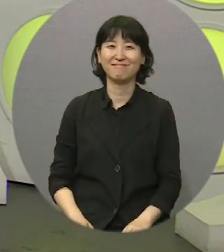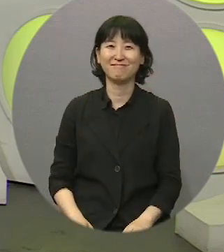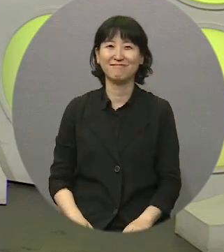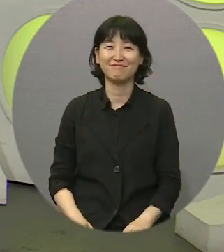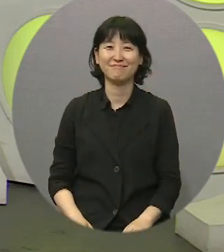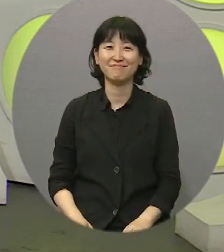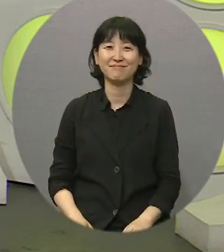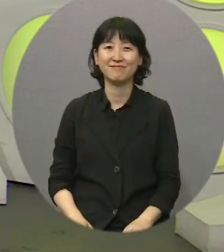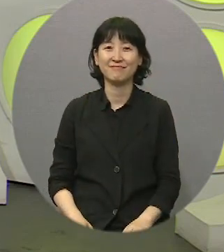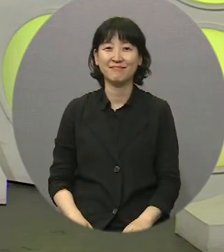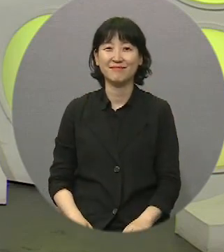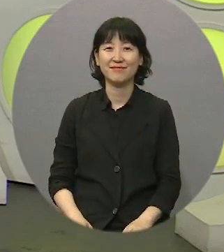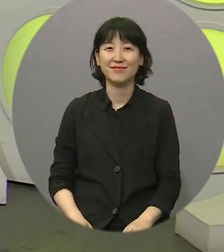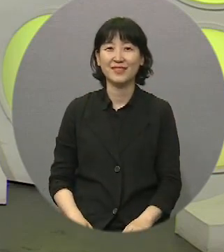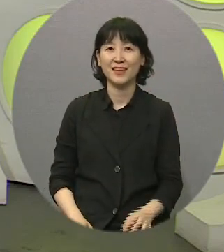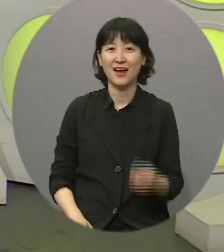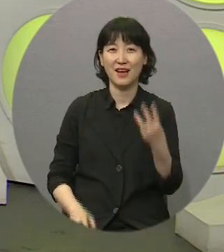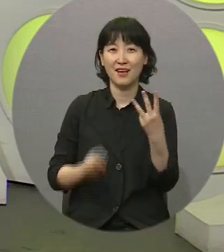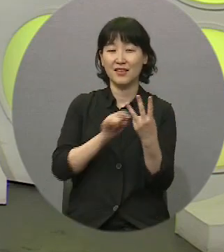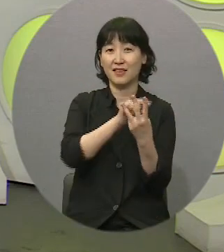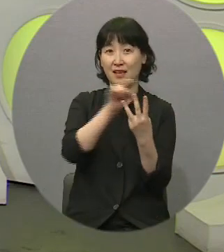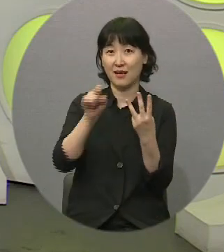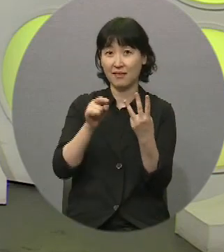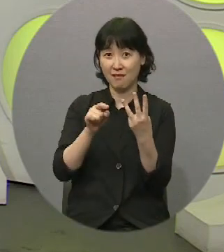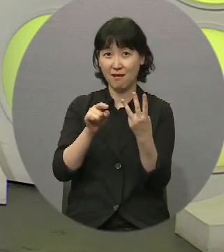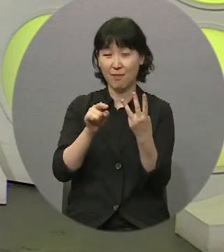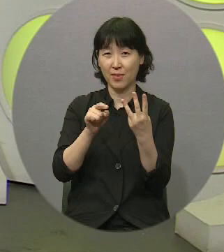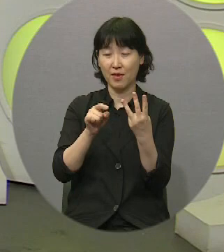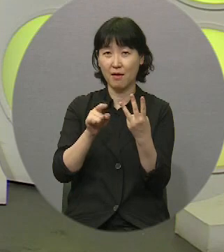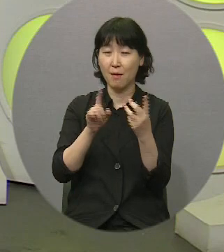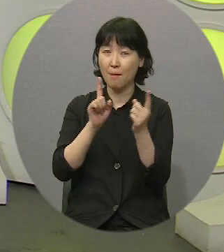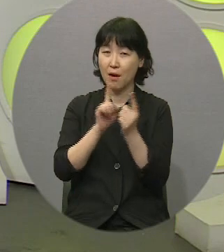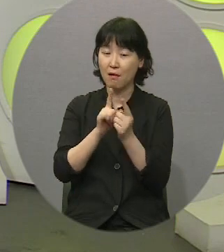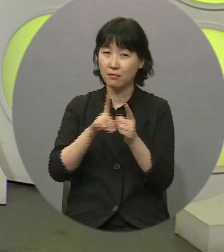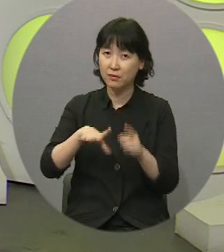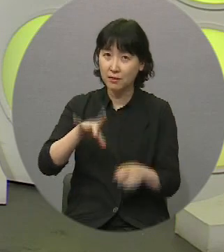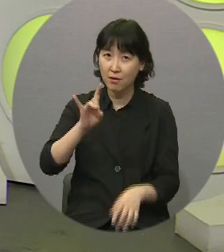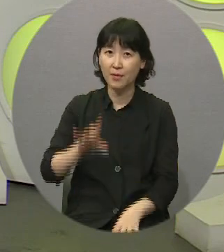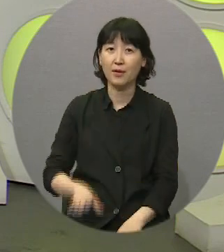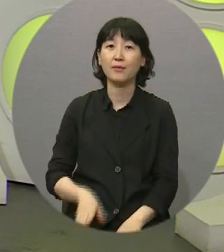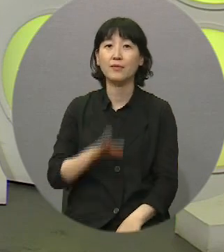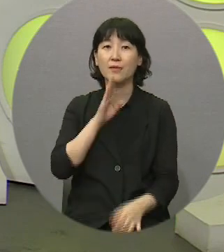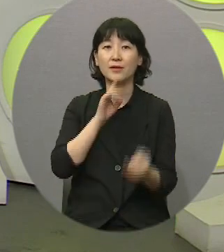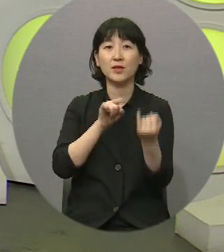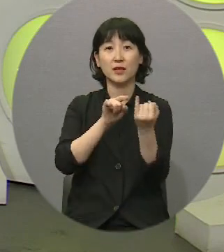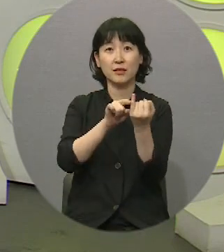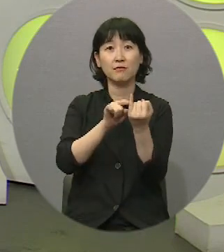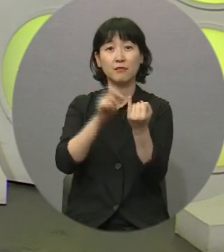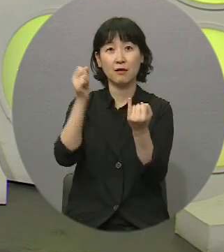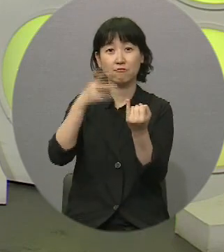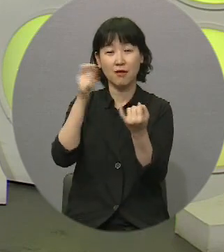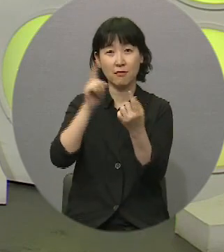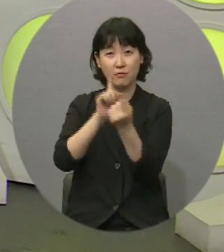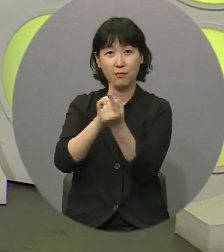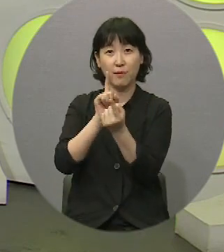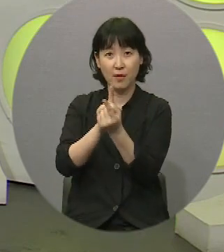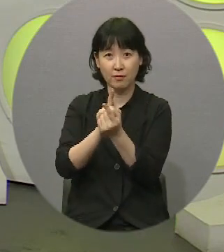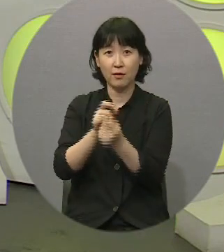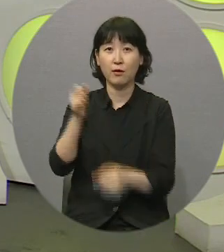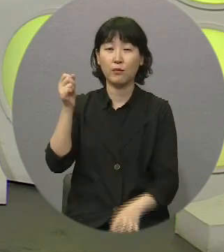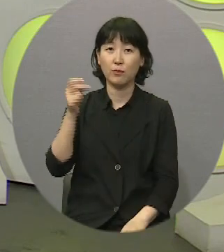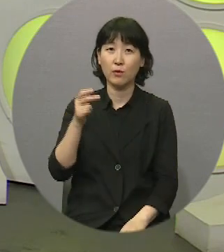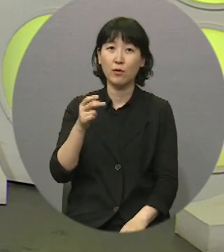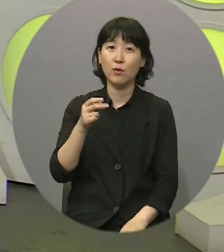자, 우리 이렇게 셋이서 보는 건 처음이죠? 네, 그렇죠. 와, 그래요. 우리 길경아 씨랑은 자주 만나서 이렇게 이야기도 이렇게 하고 또 둘이